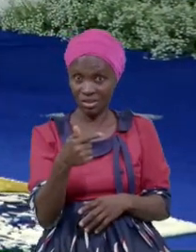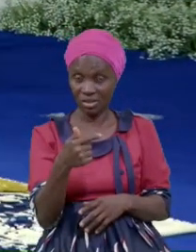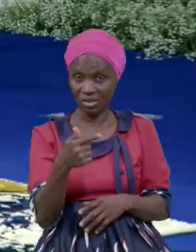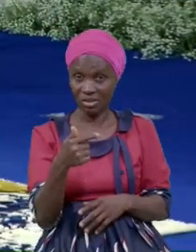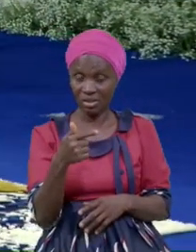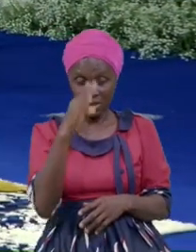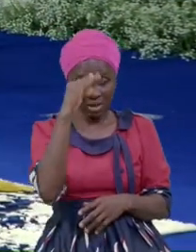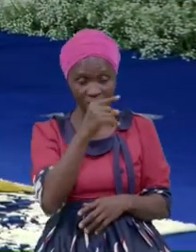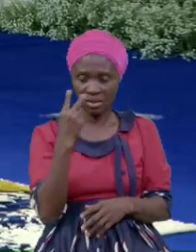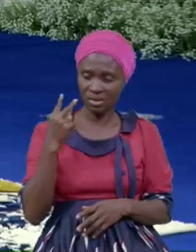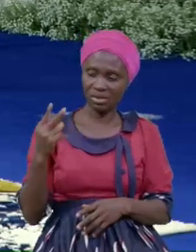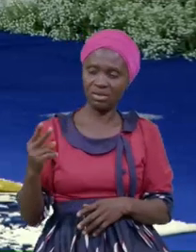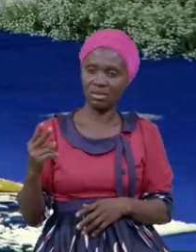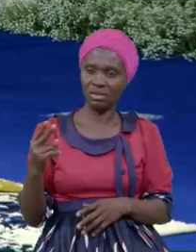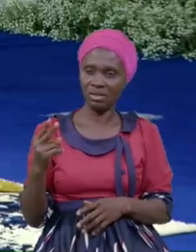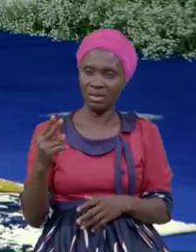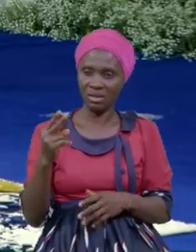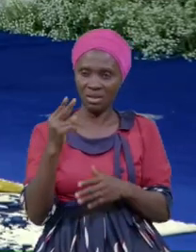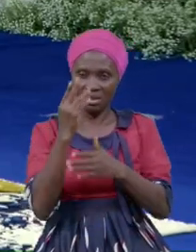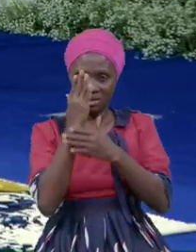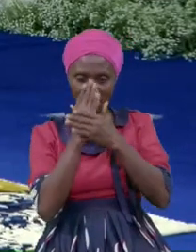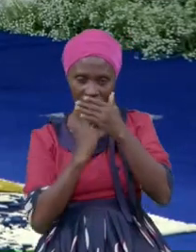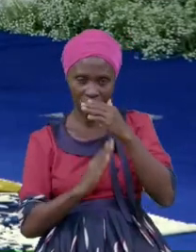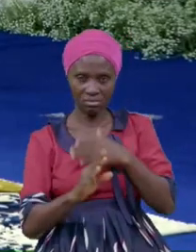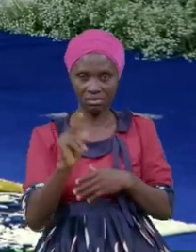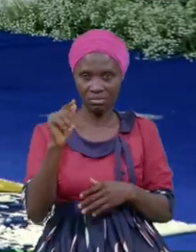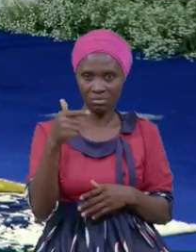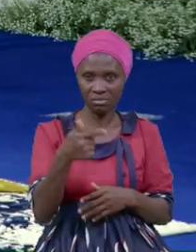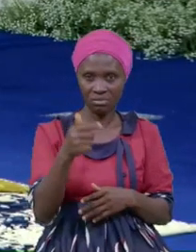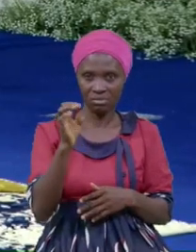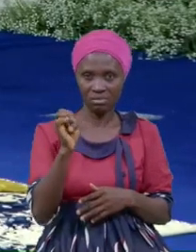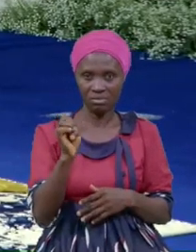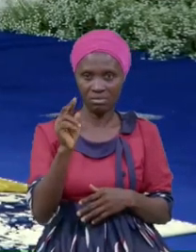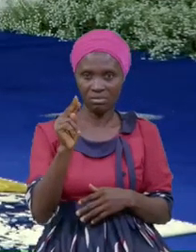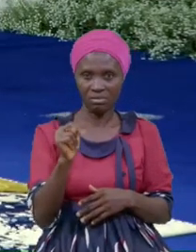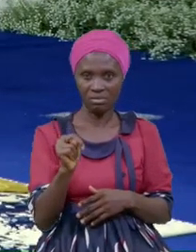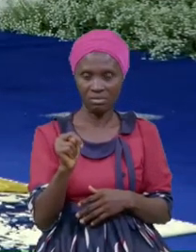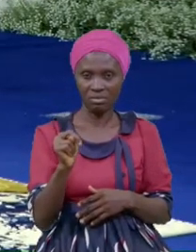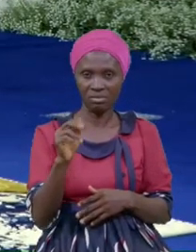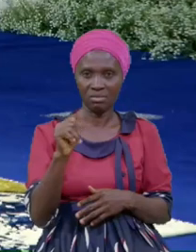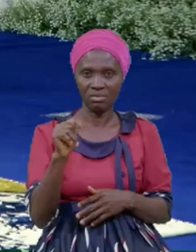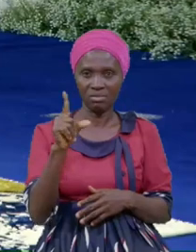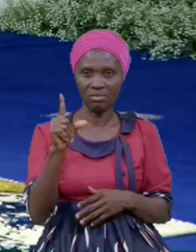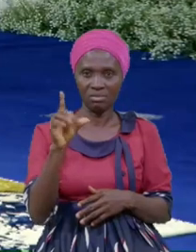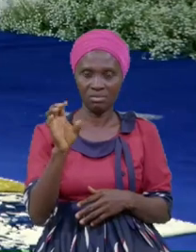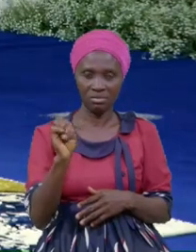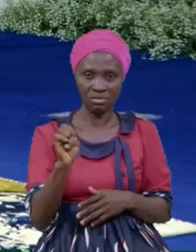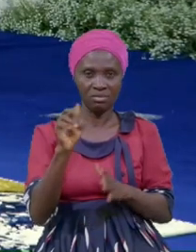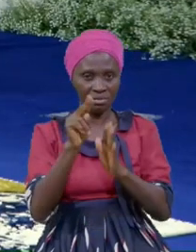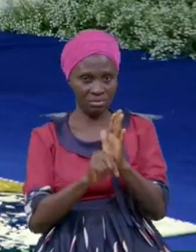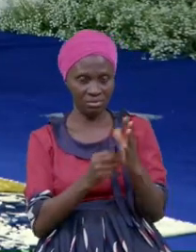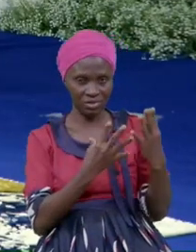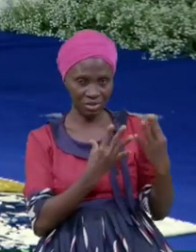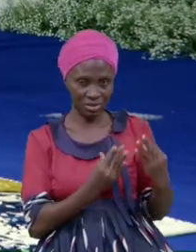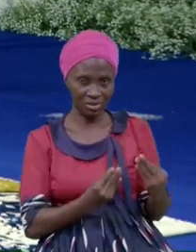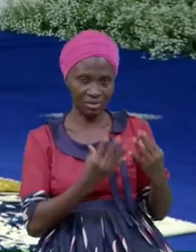Il a vu la gentillesse. Ils étaient tendres l'un envers l'autre. Il dit, ah, il n'y a pas de doute, la grâce est en ce